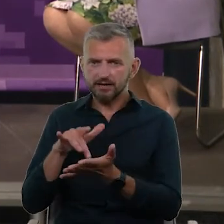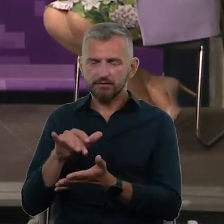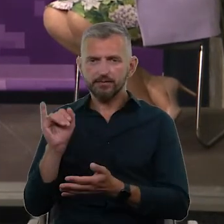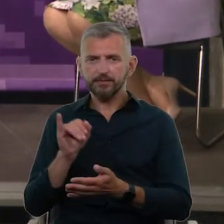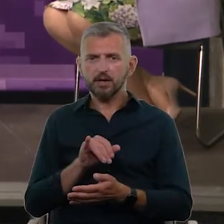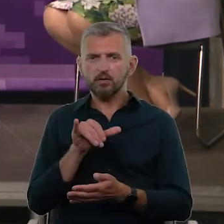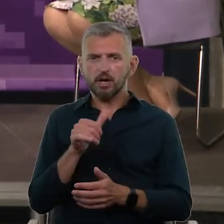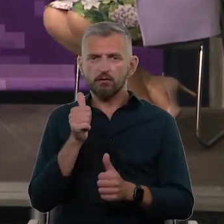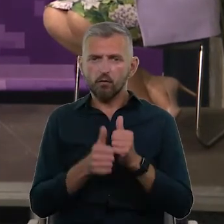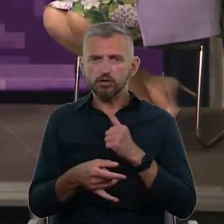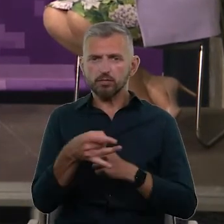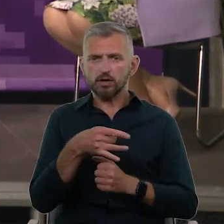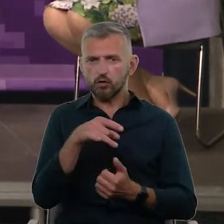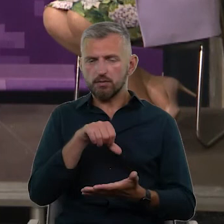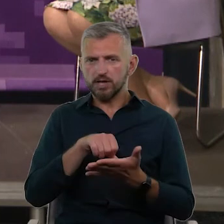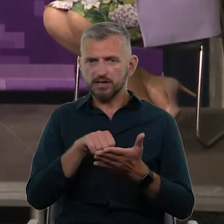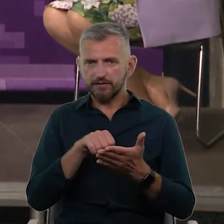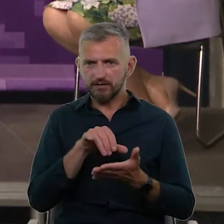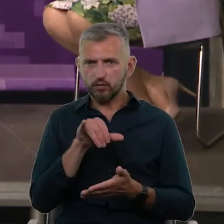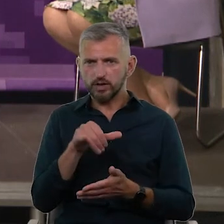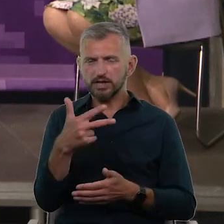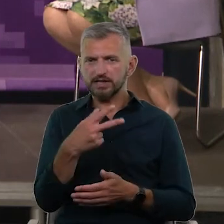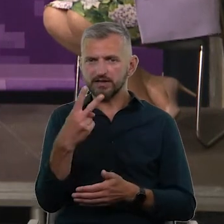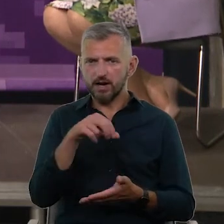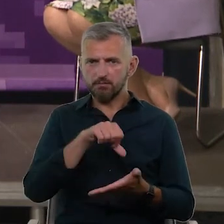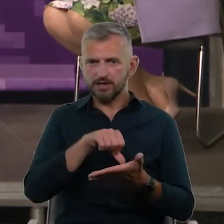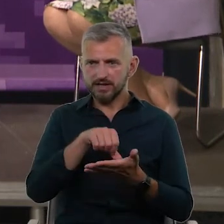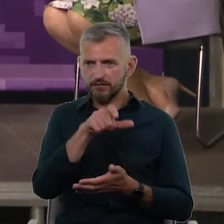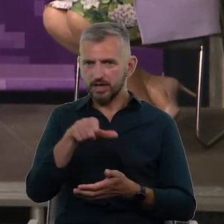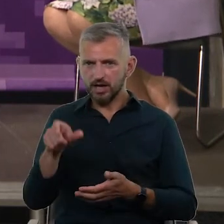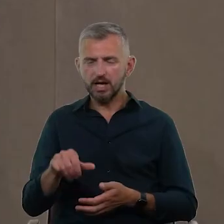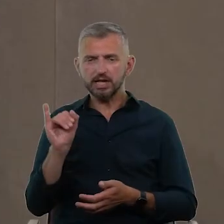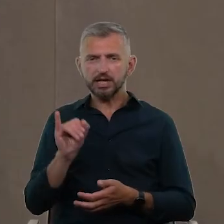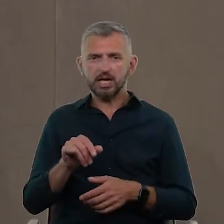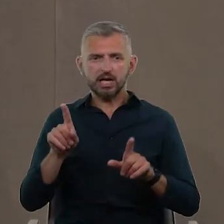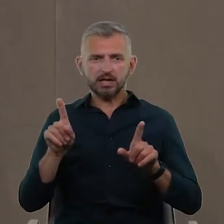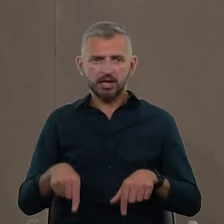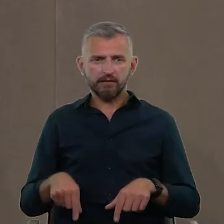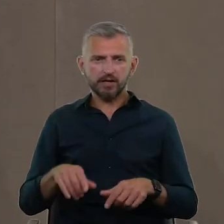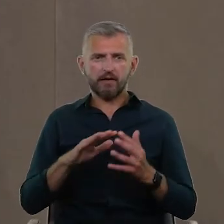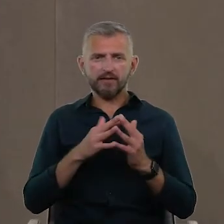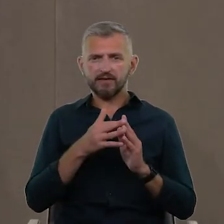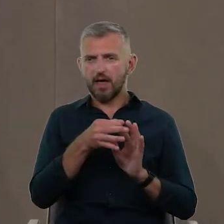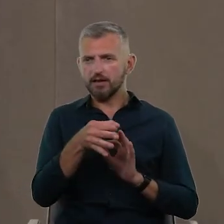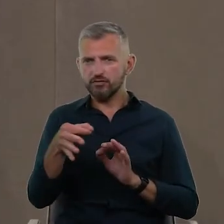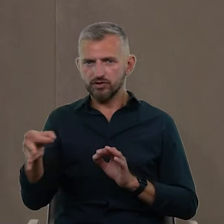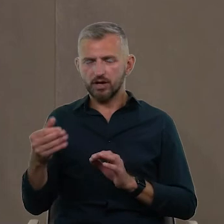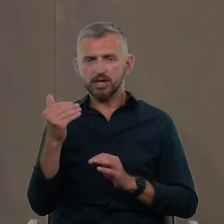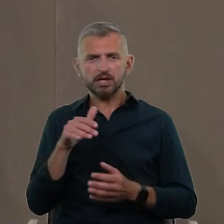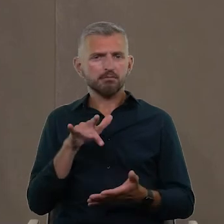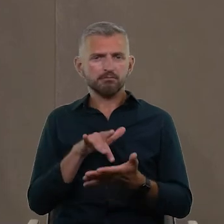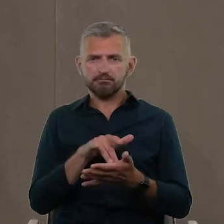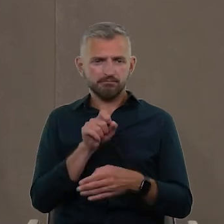в них в кожному регіональному представництві, в них 32 представника, і навіть в селищах, тобто їх місія